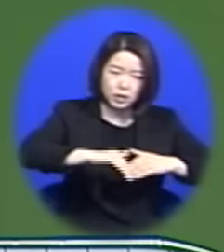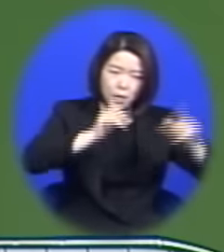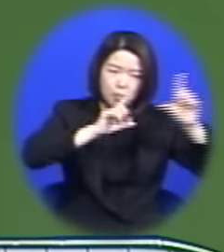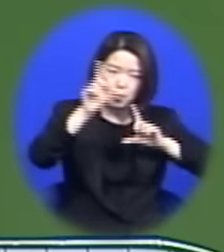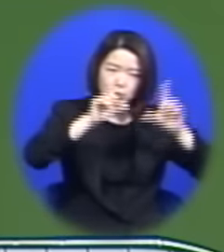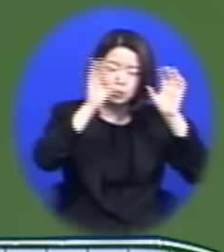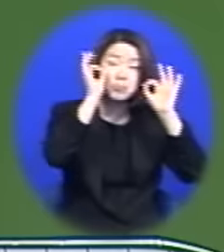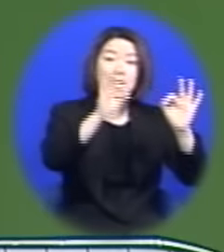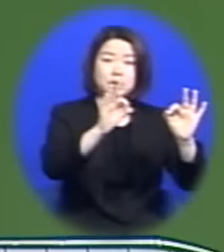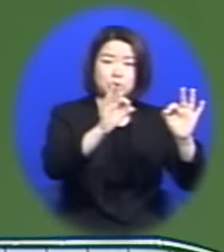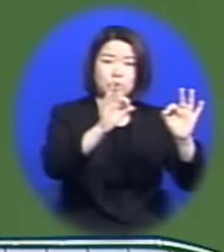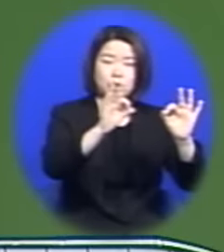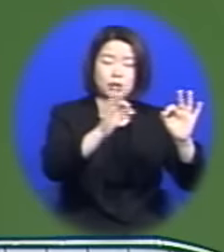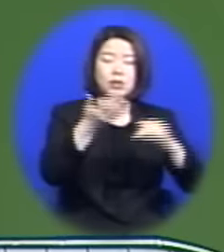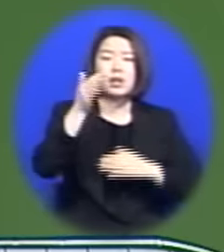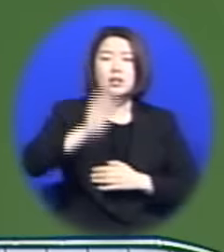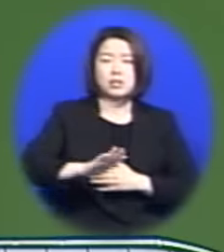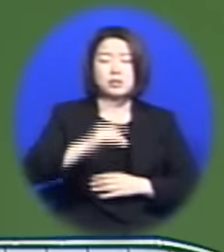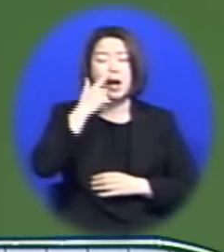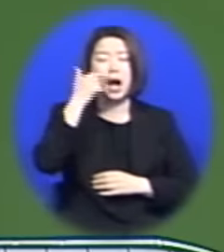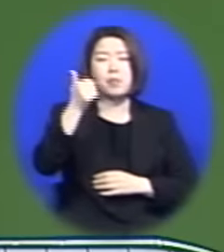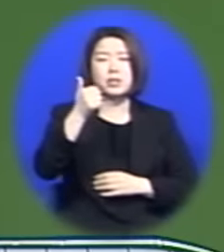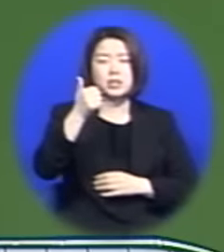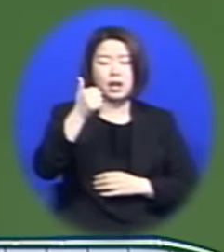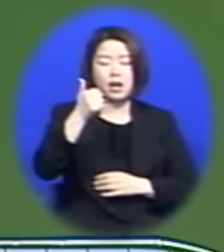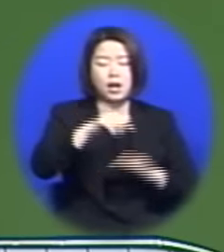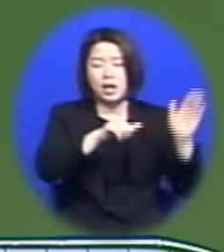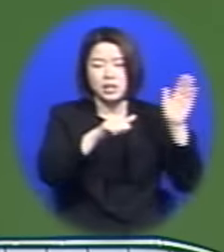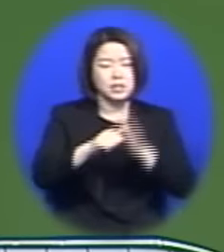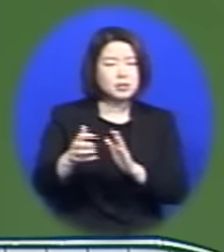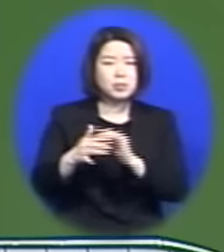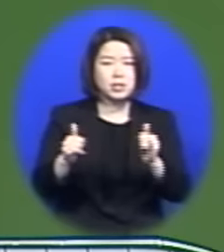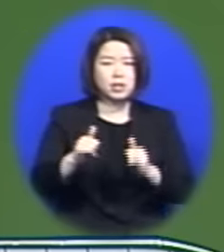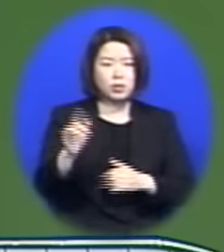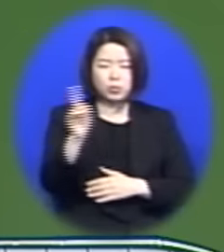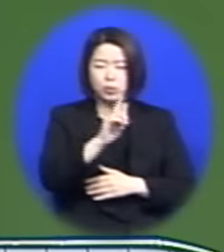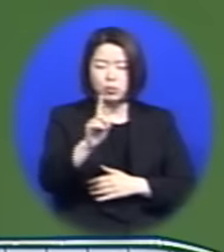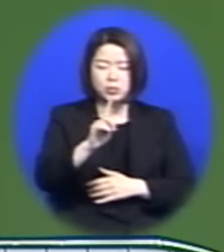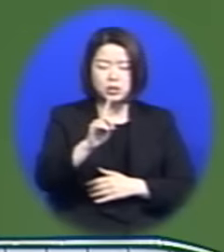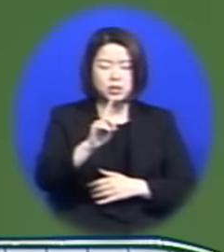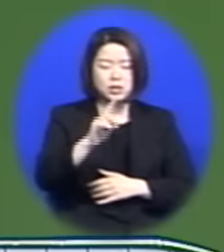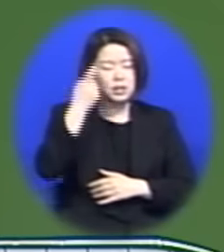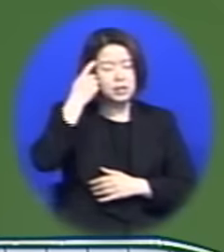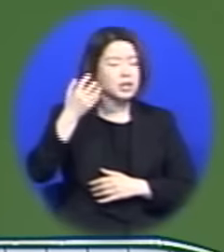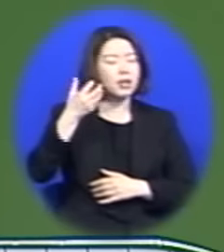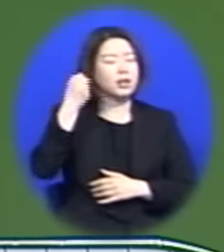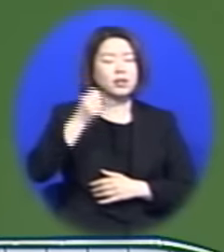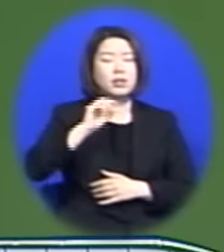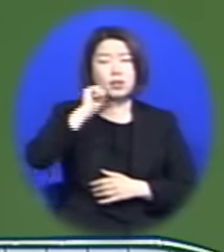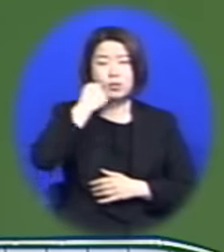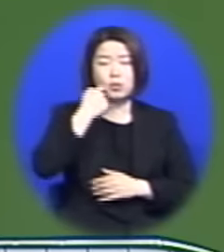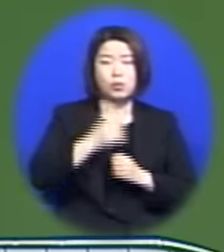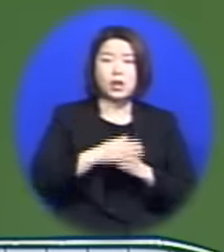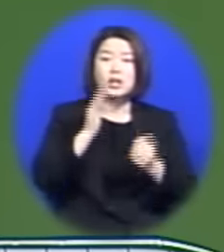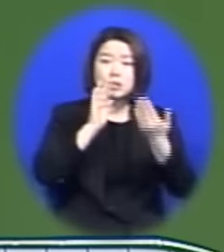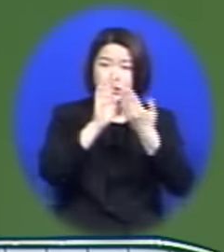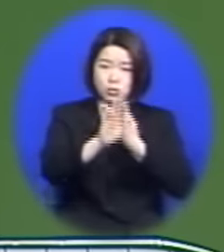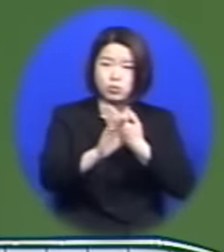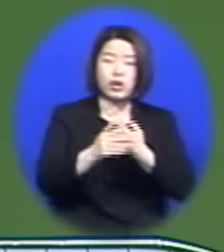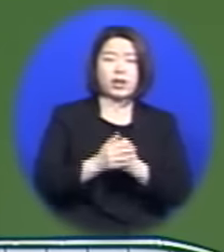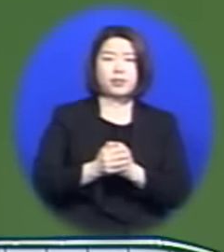보았어요 그렇지만 아버지가 실패자라고 그는 도무지 여길 수가 없었어요 그